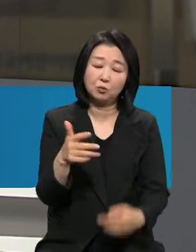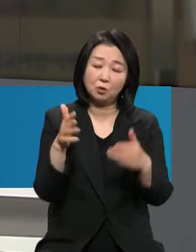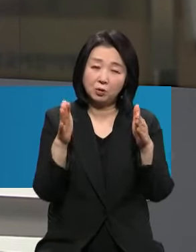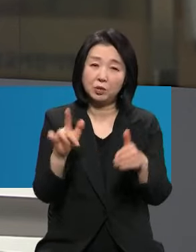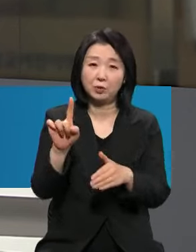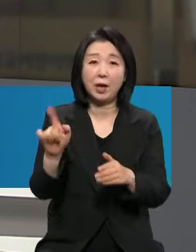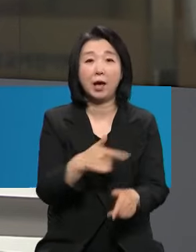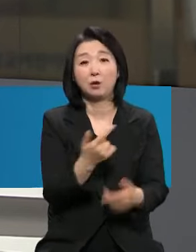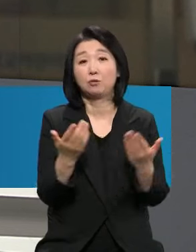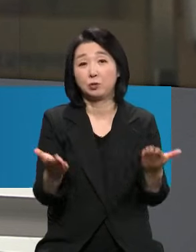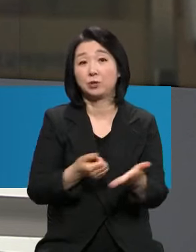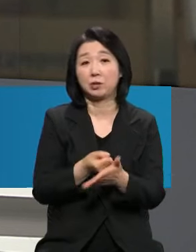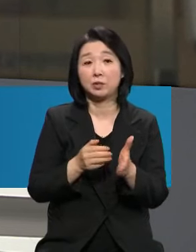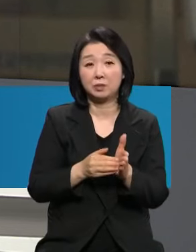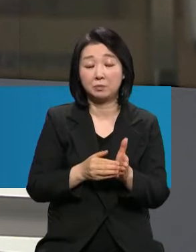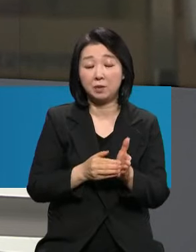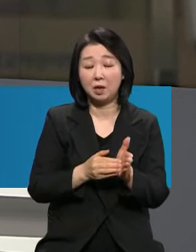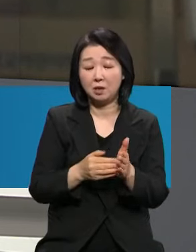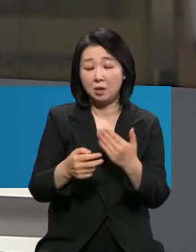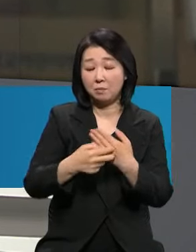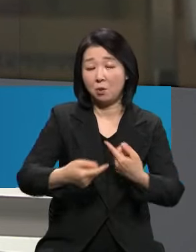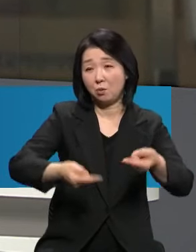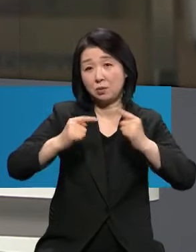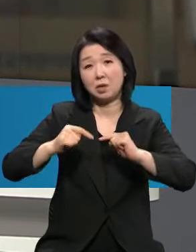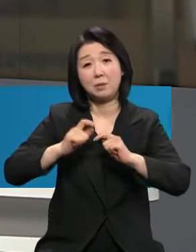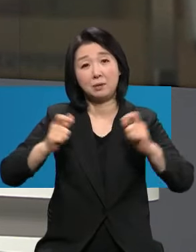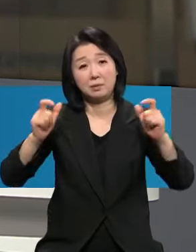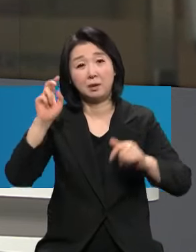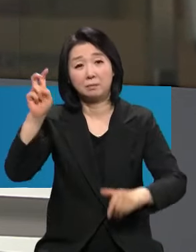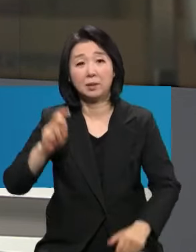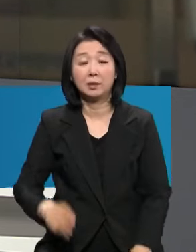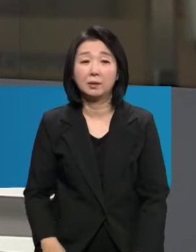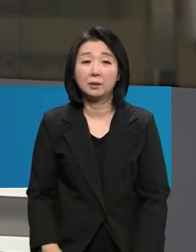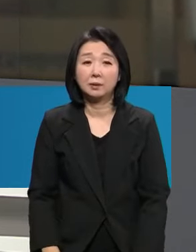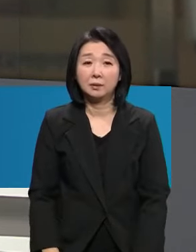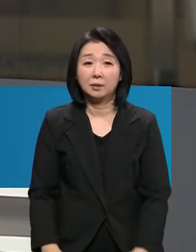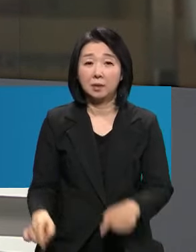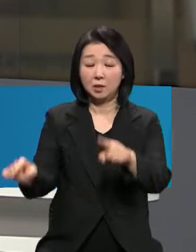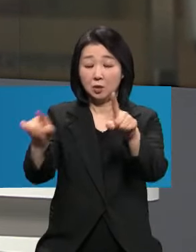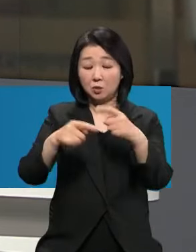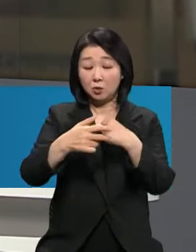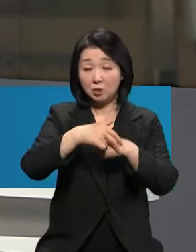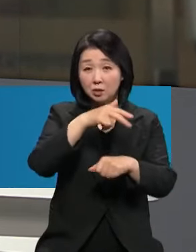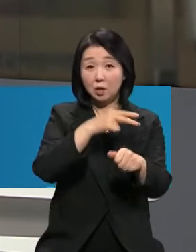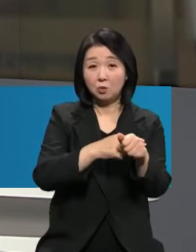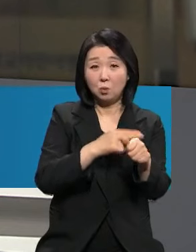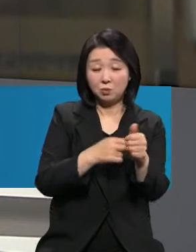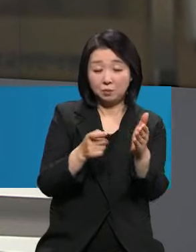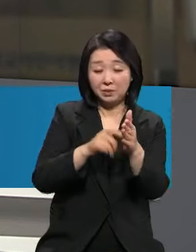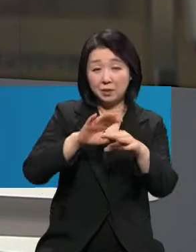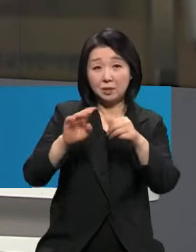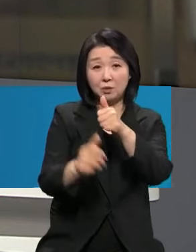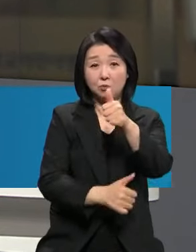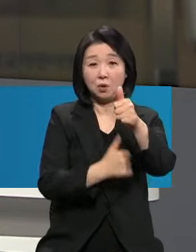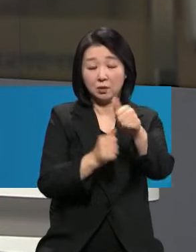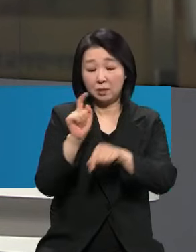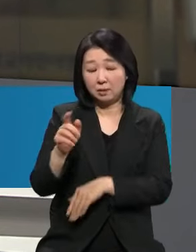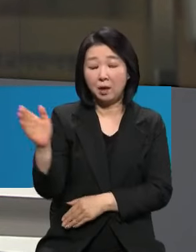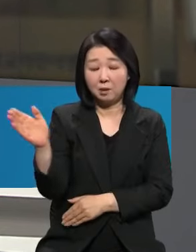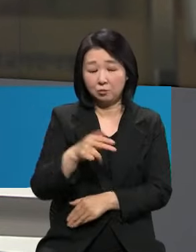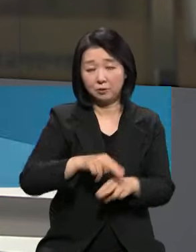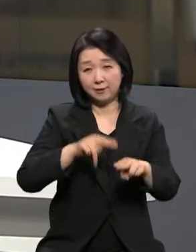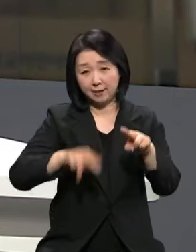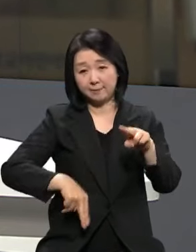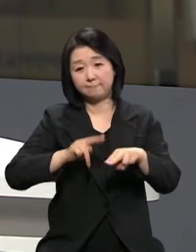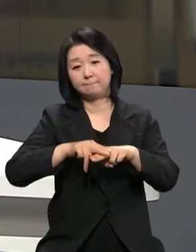모았습니다 참여 병원은 더 늘 걸로 보입니다 전국 의대교수 비대위는 예고대로 교수들이 내일부터 사직한다